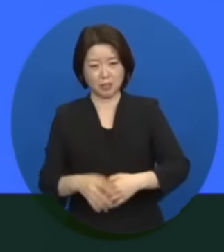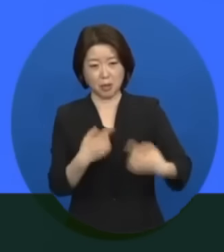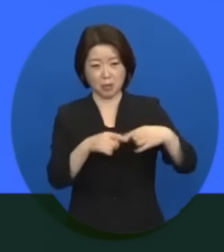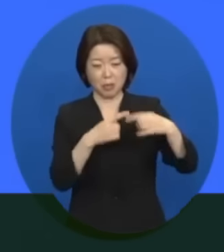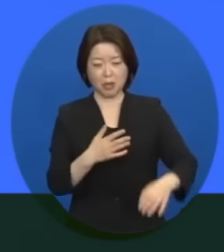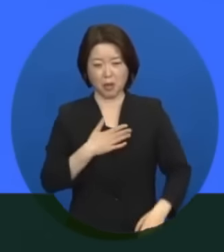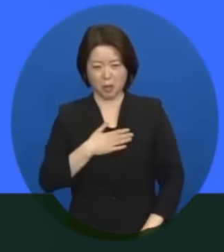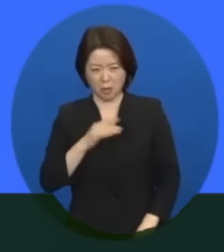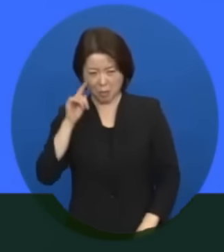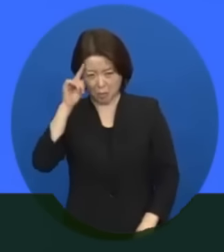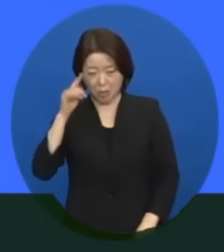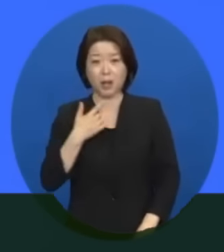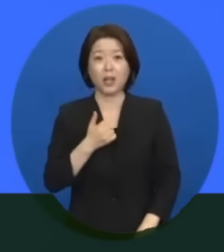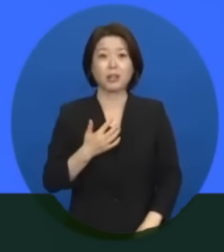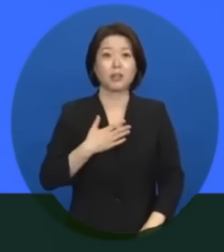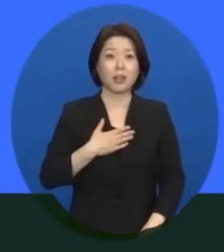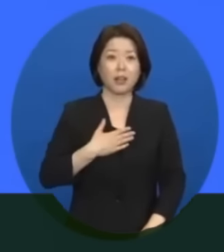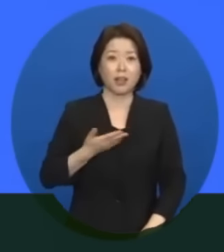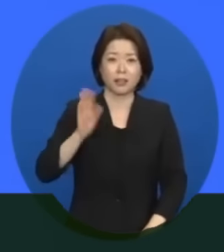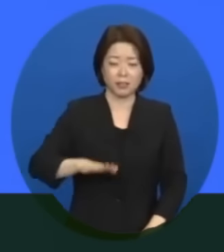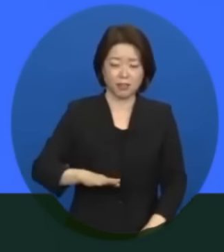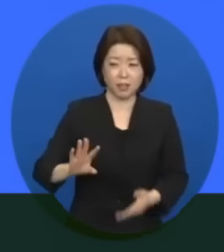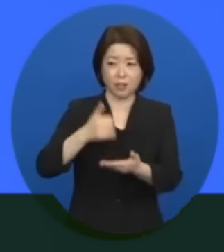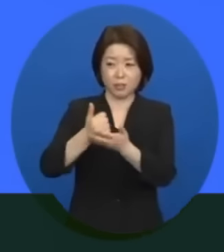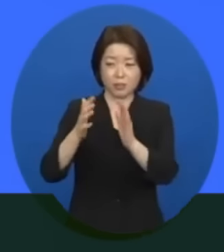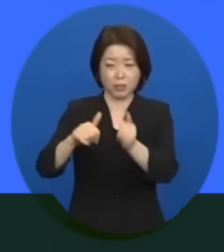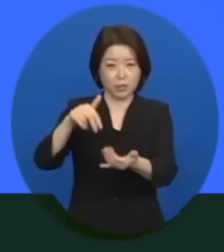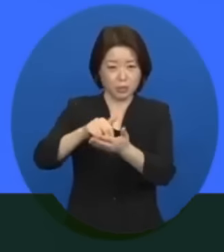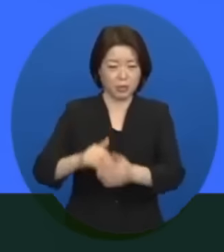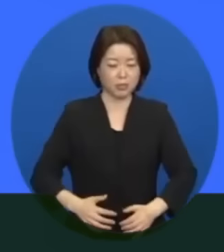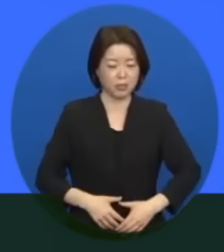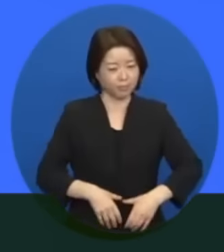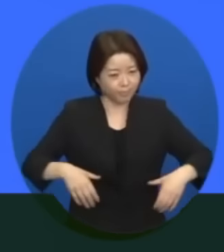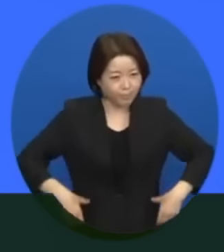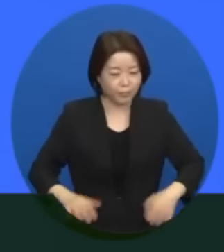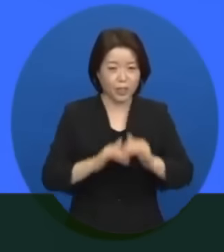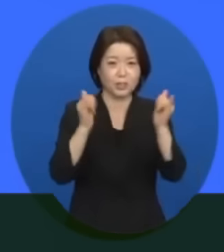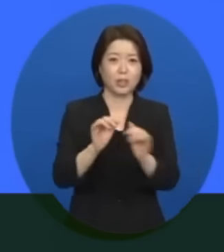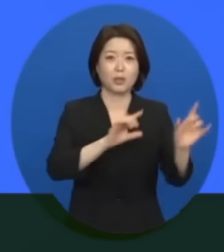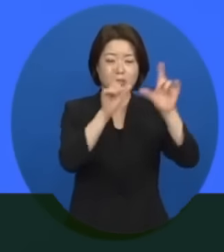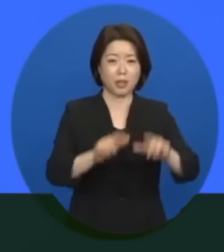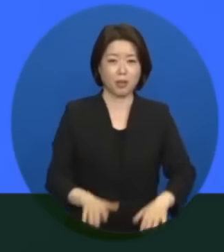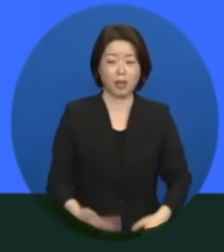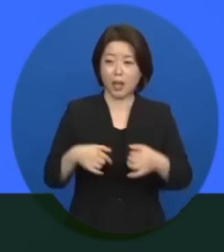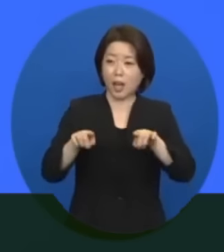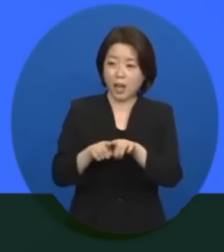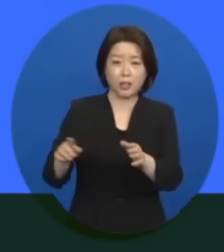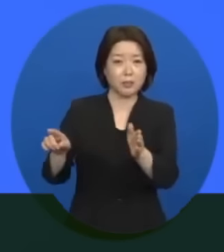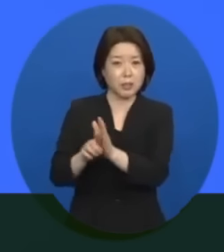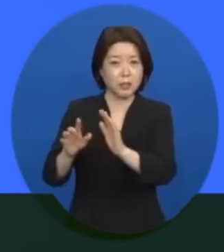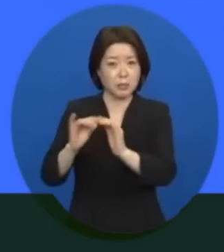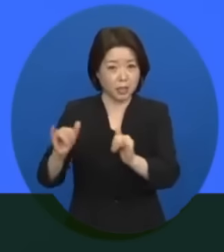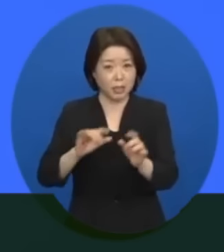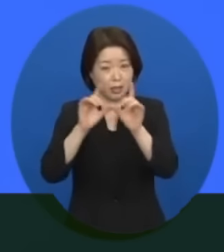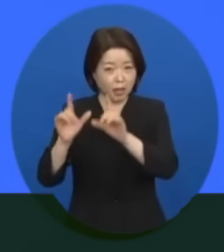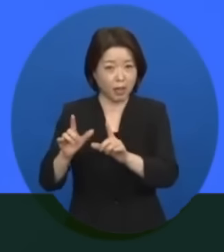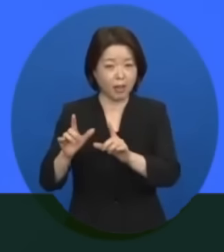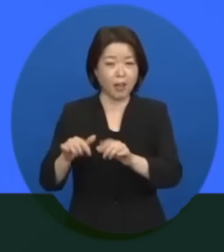제가 지금은 그리스도인으로서 당당히 사회생활을 하고 함 신생활 했던사람 가에게 동게